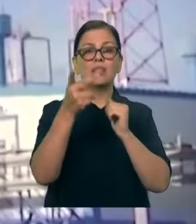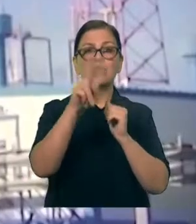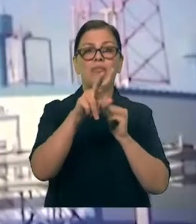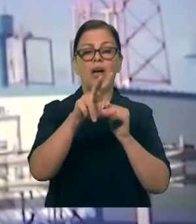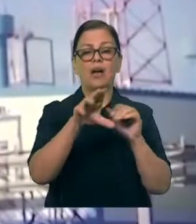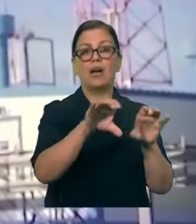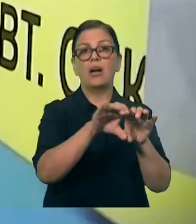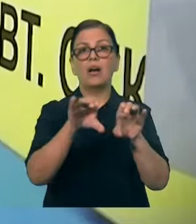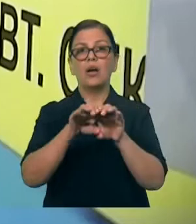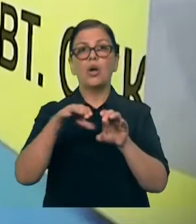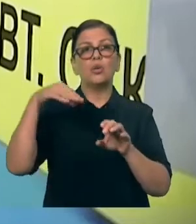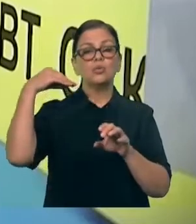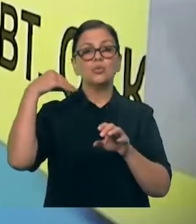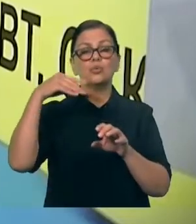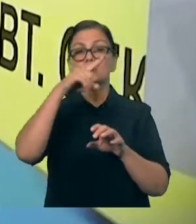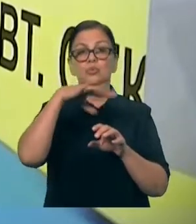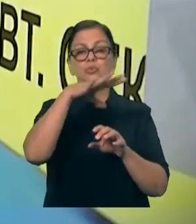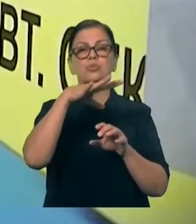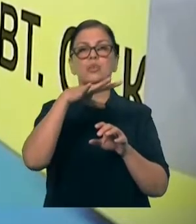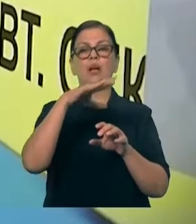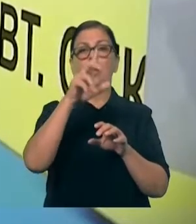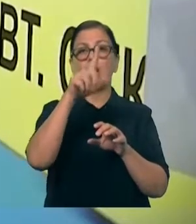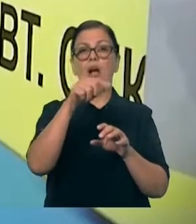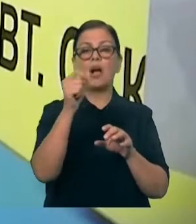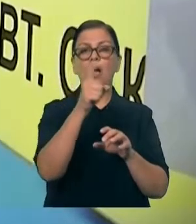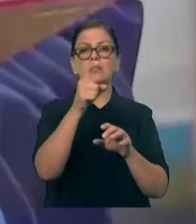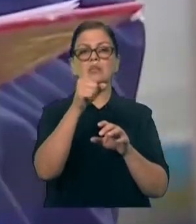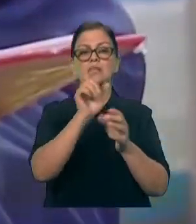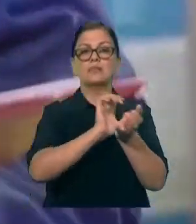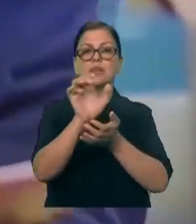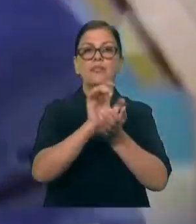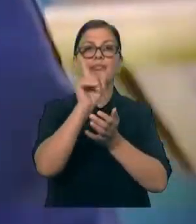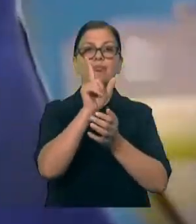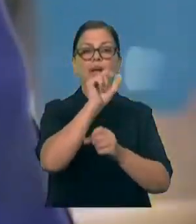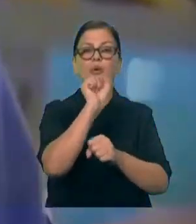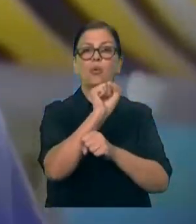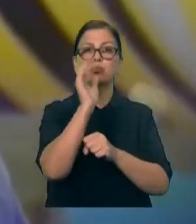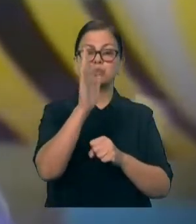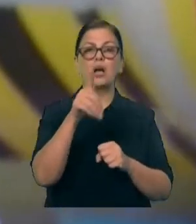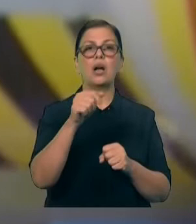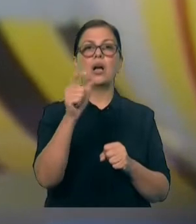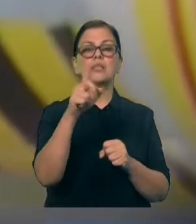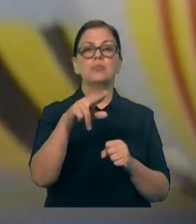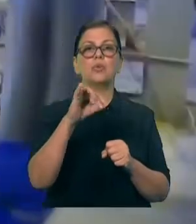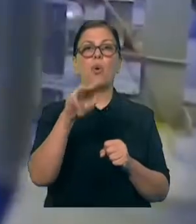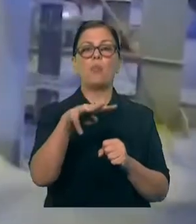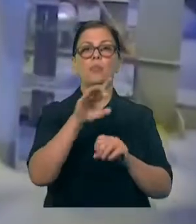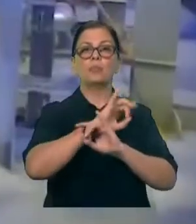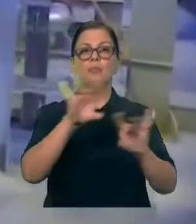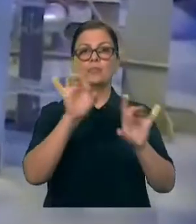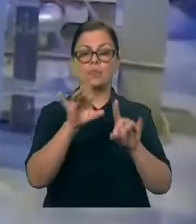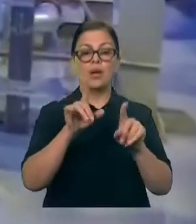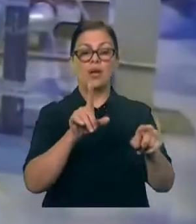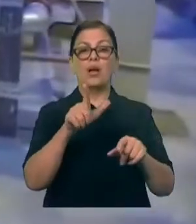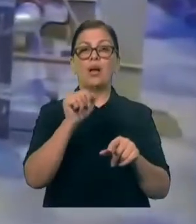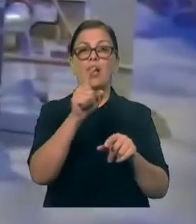Rusiya təbii qazının nəqli müvəqqəti olaraq dayandırılacaq. Bu barədə Qazprom məlumat verib bildirilib ki, təbii qaz nəqlinin